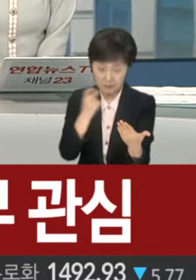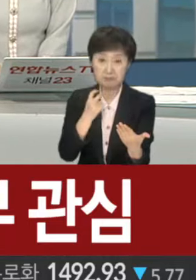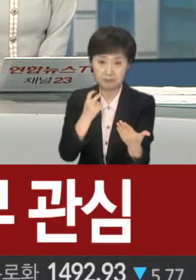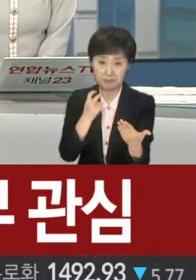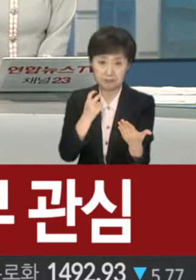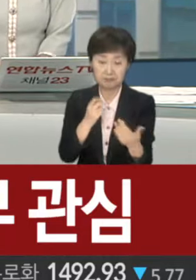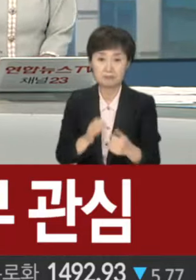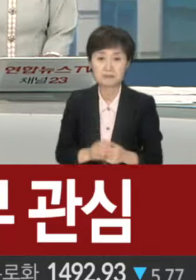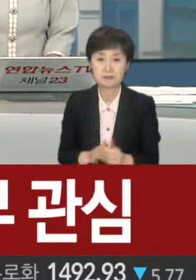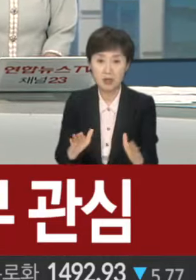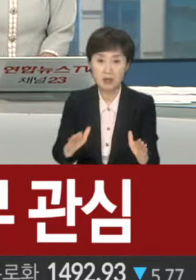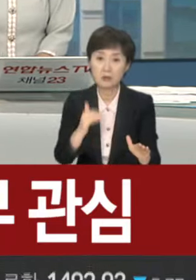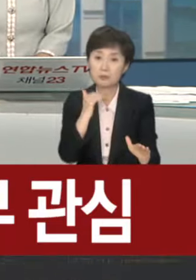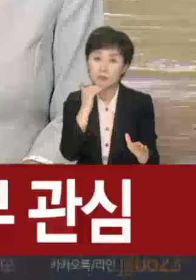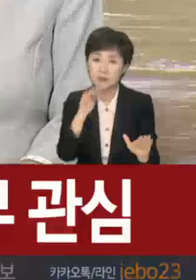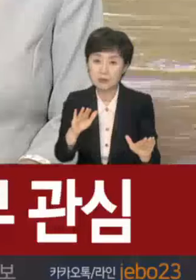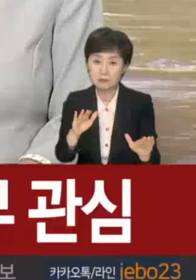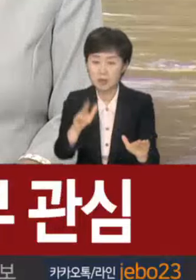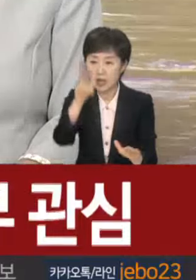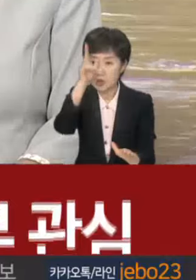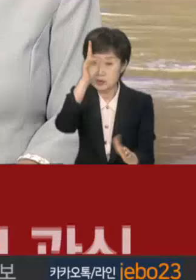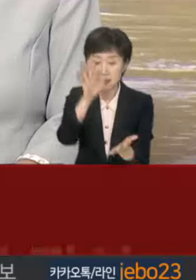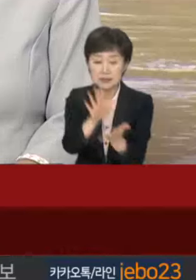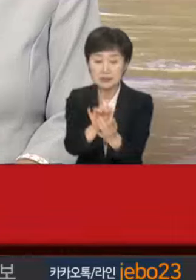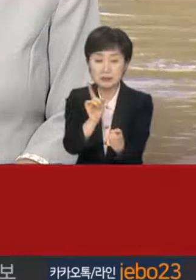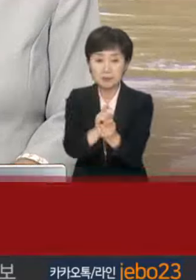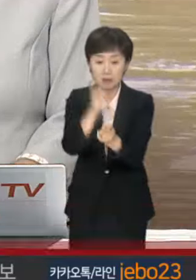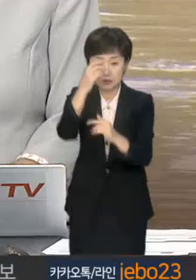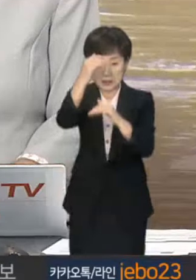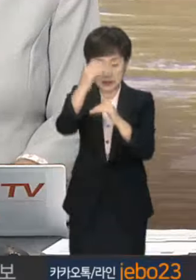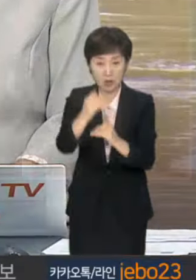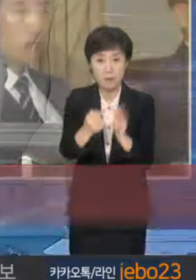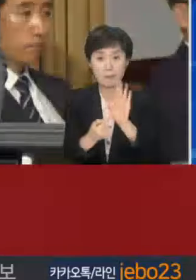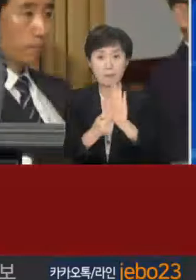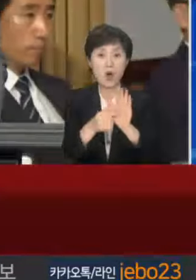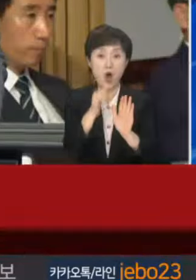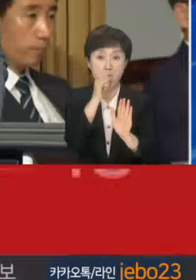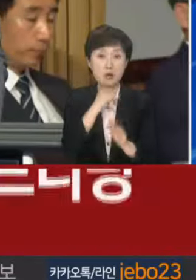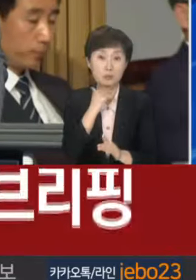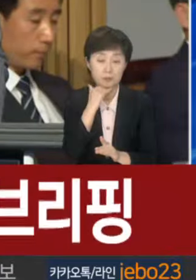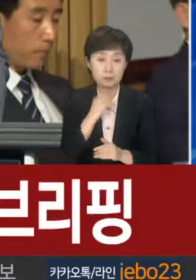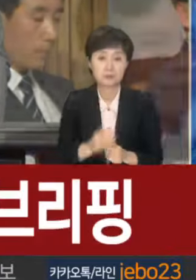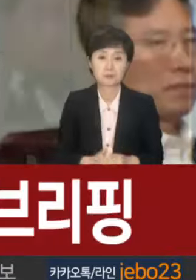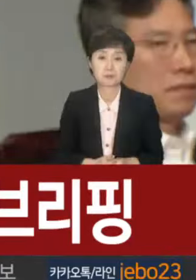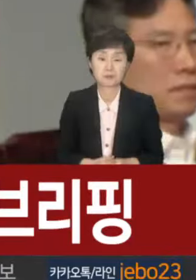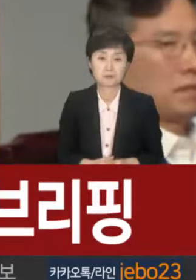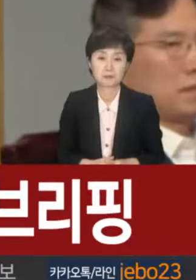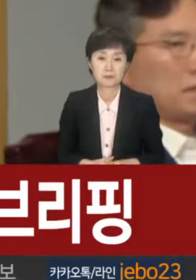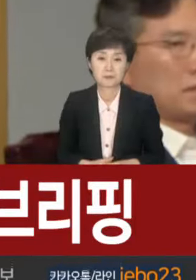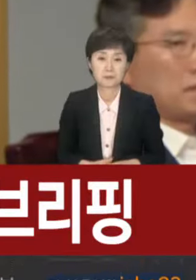넘겼는데 아 잠시만요. 지금 이 시각 경찰 해병대원 사망 사건 관련 수사 결과를 발표합니다. 현장을 가보시죠.